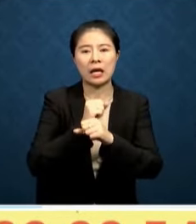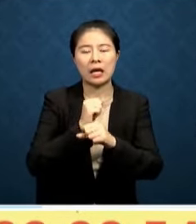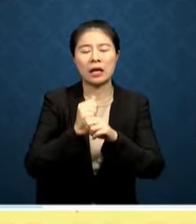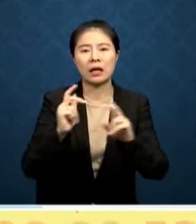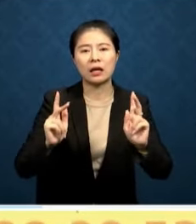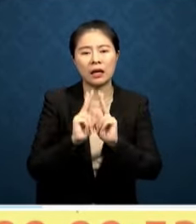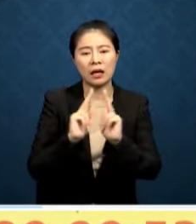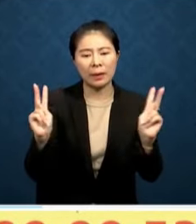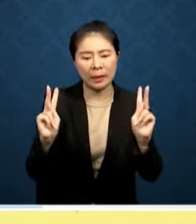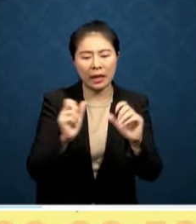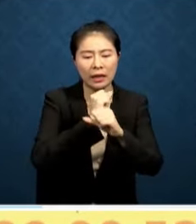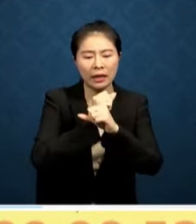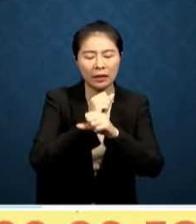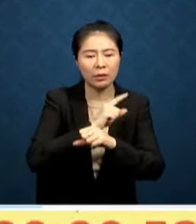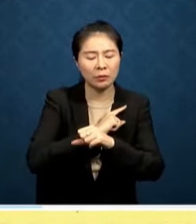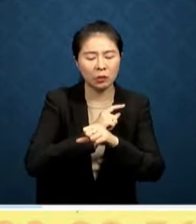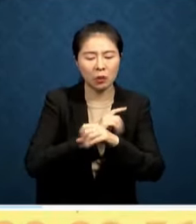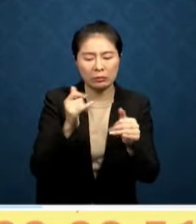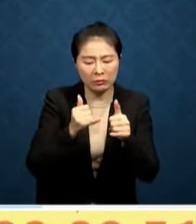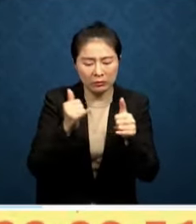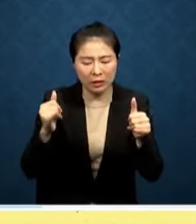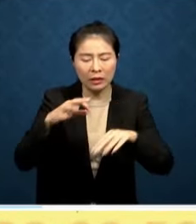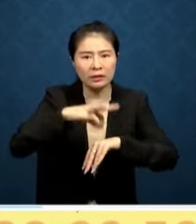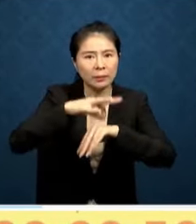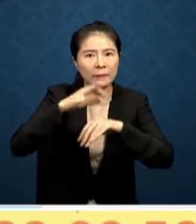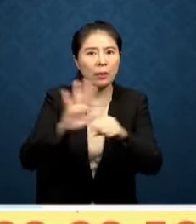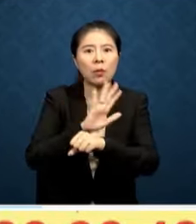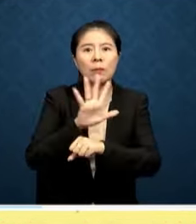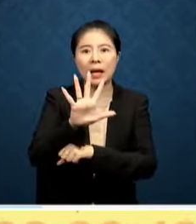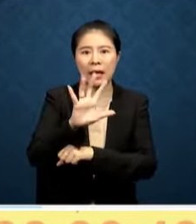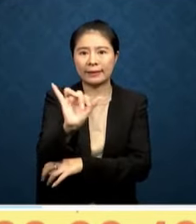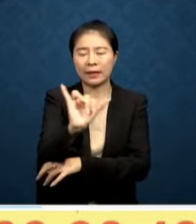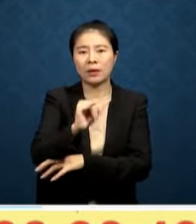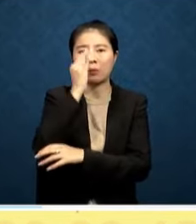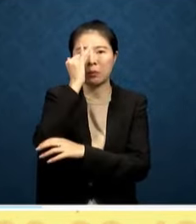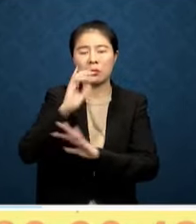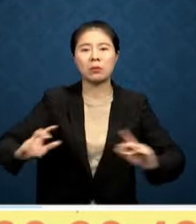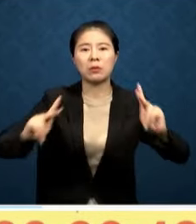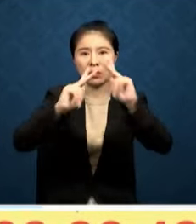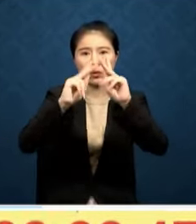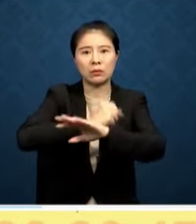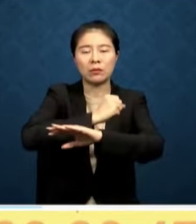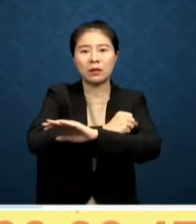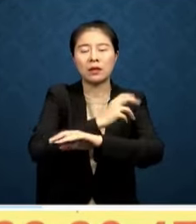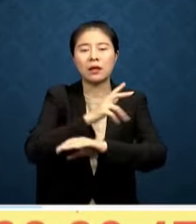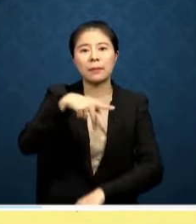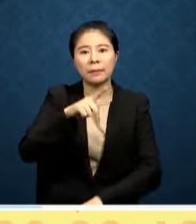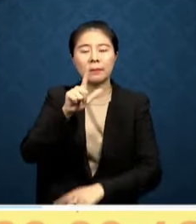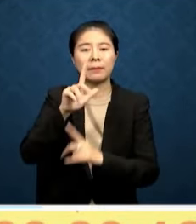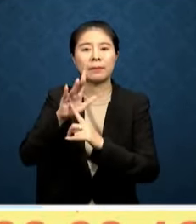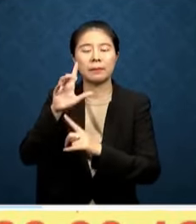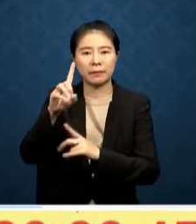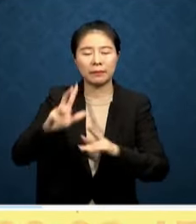คนนะครับก็คือในส่วนสัดส่วนของกระทรวงแรงงานที่ปลัดกระทรวงเรียบร้